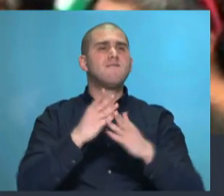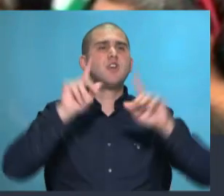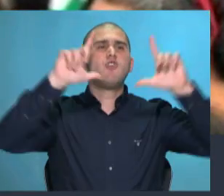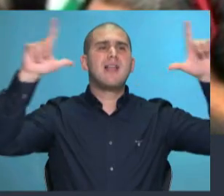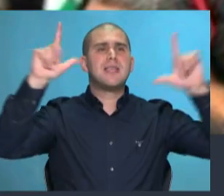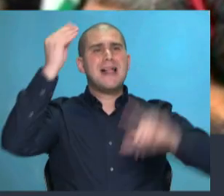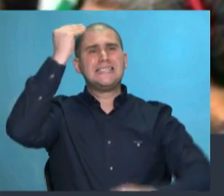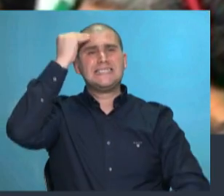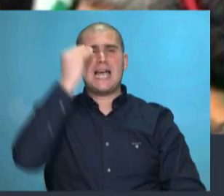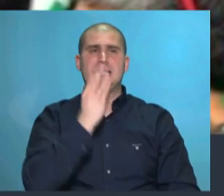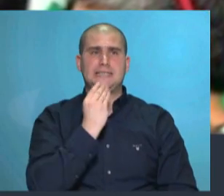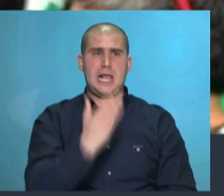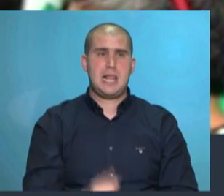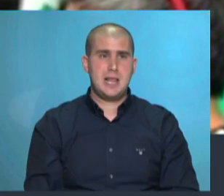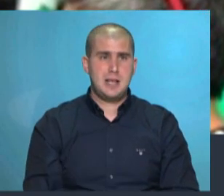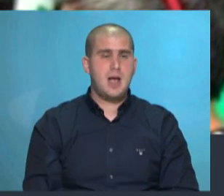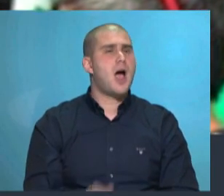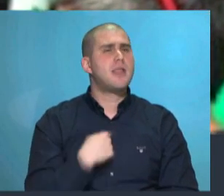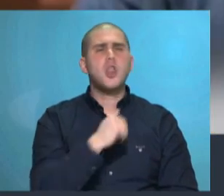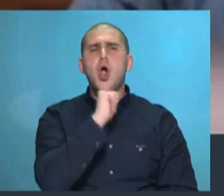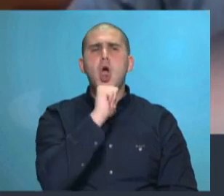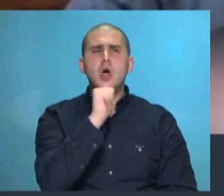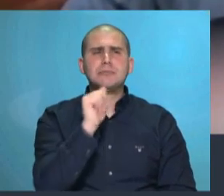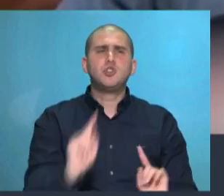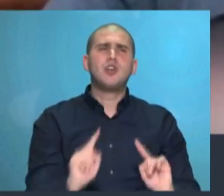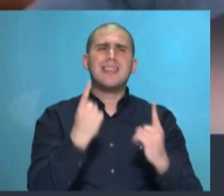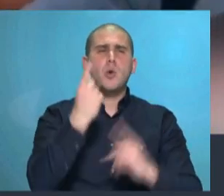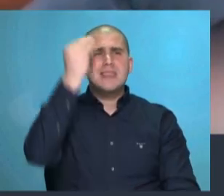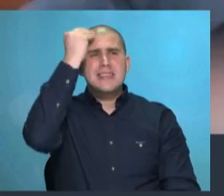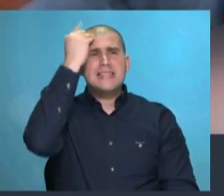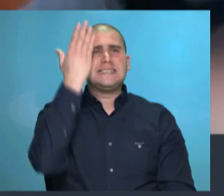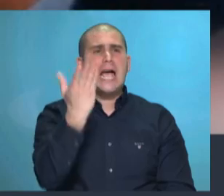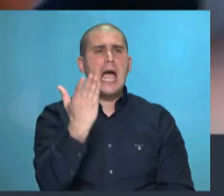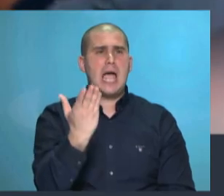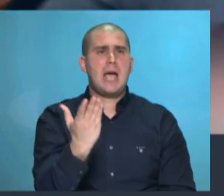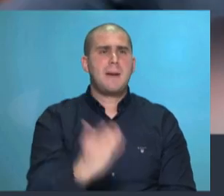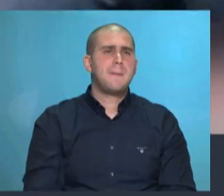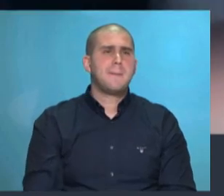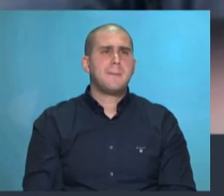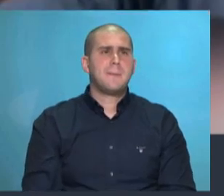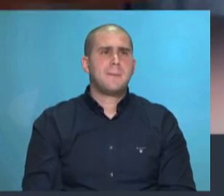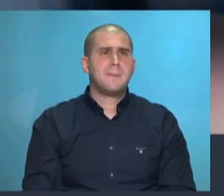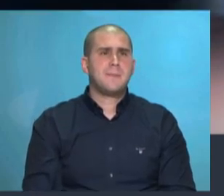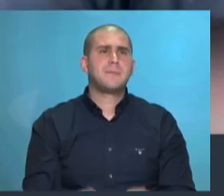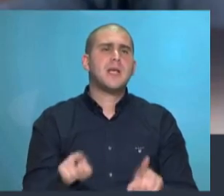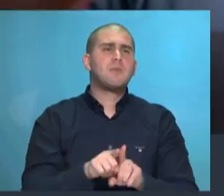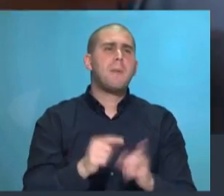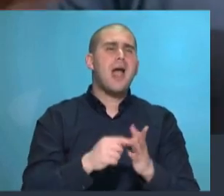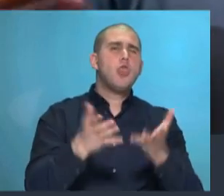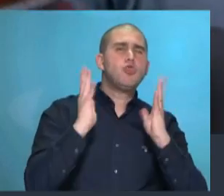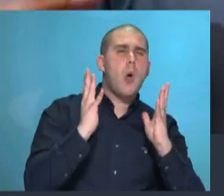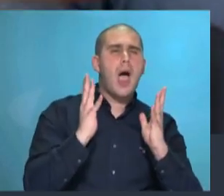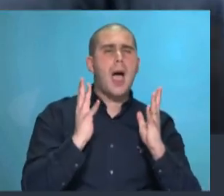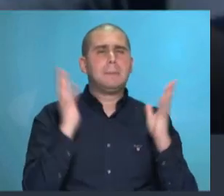לזכרה של הישראלית. ‫We don't want this incident to be remembered ‫by the how horrific or how terrible